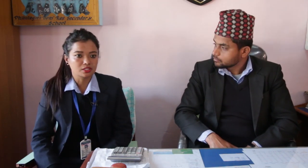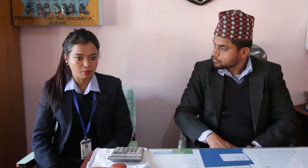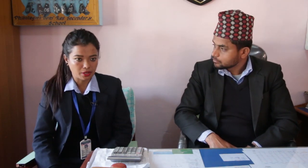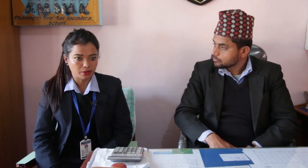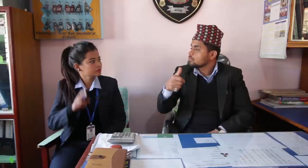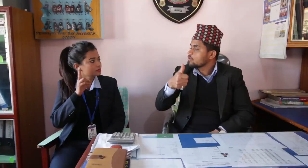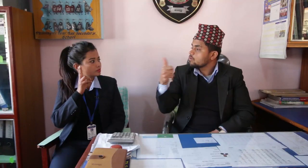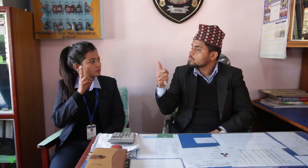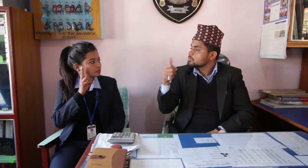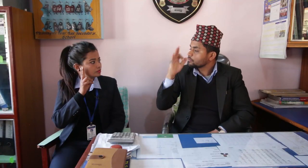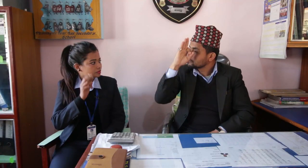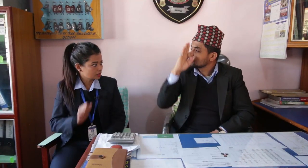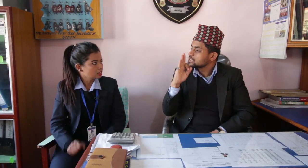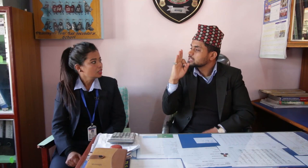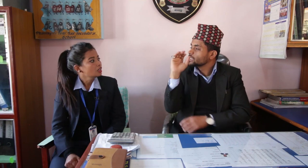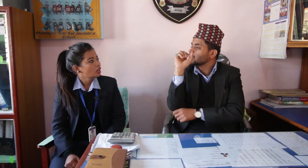पर्थं भाल चीकिया?